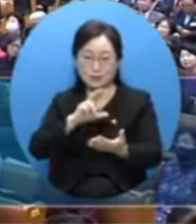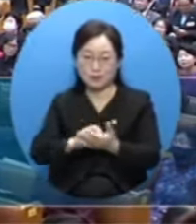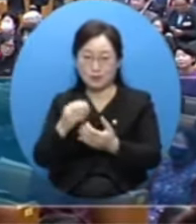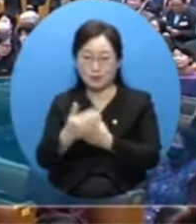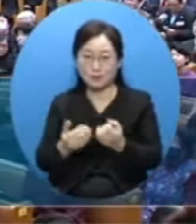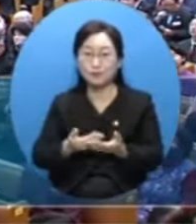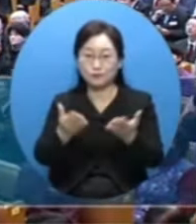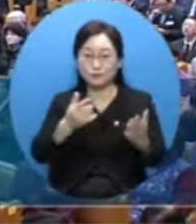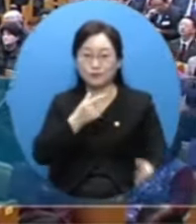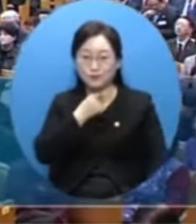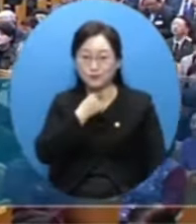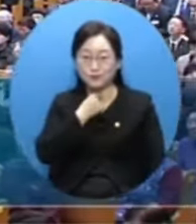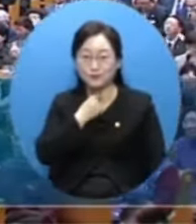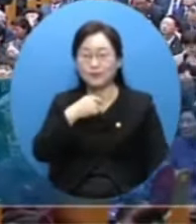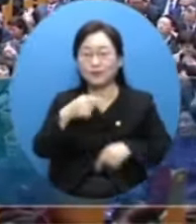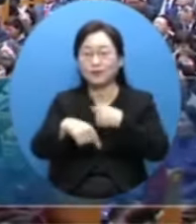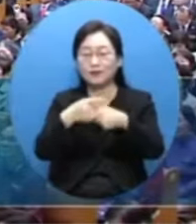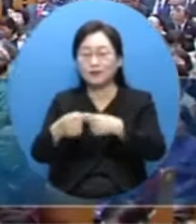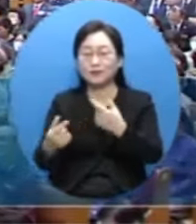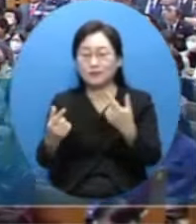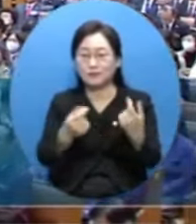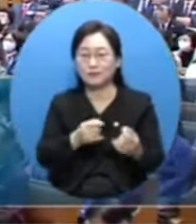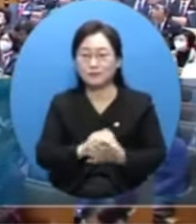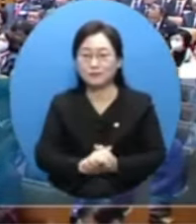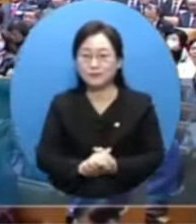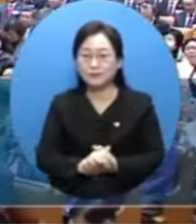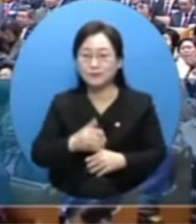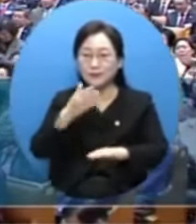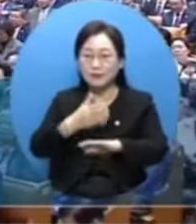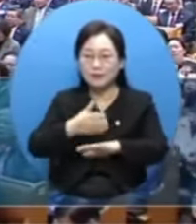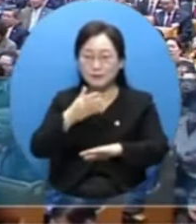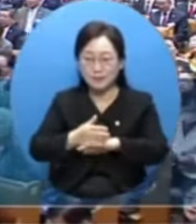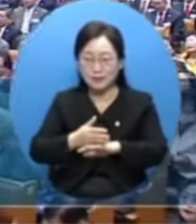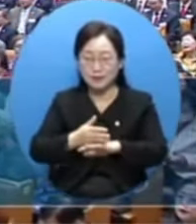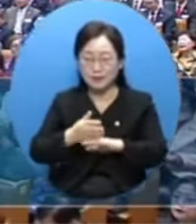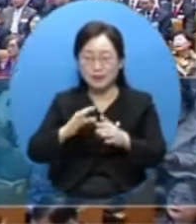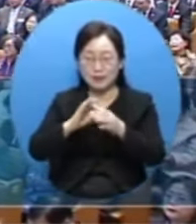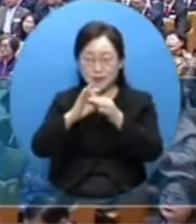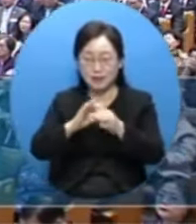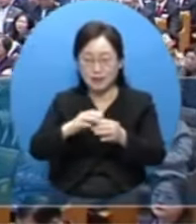나누기 원합니다. 제목을 한번 크게 따라해 주시기 바랍니다. 감사의 제사.